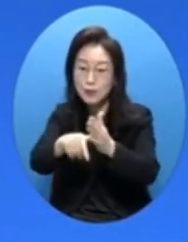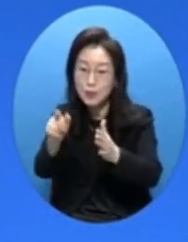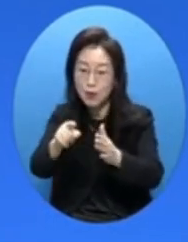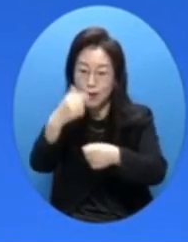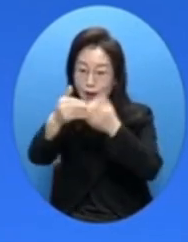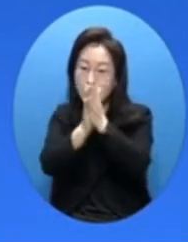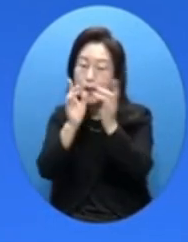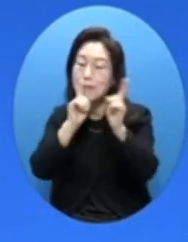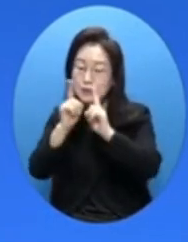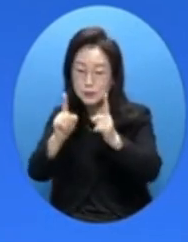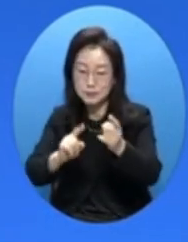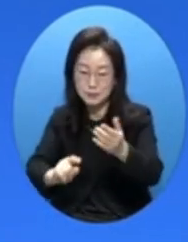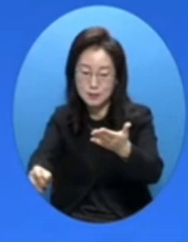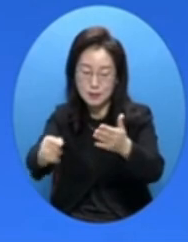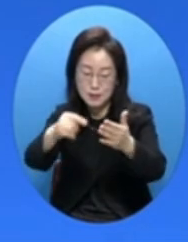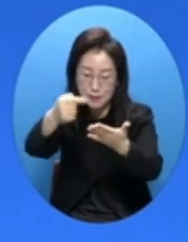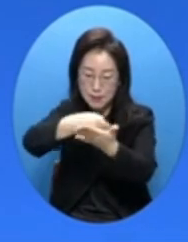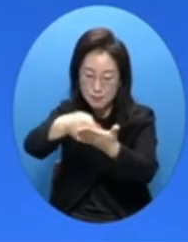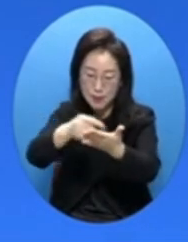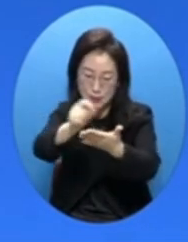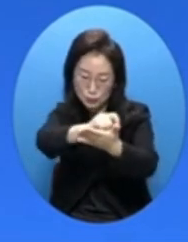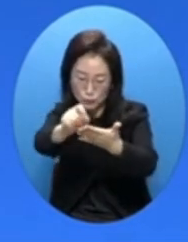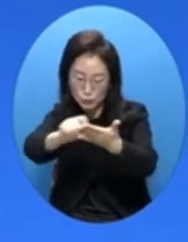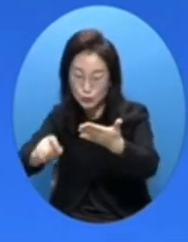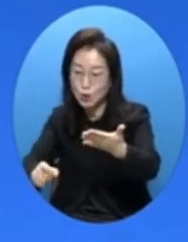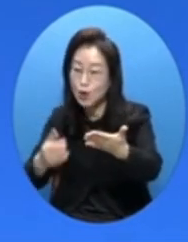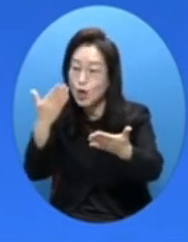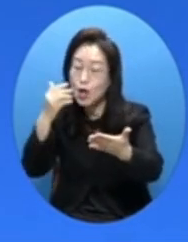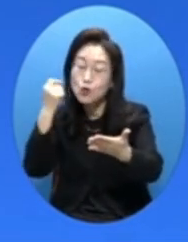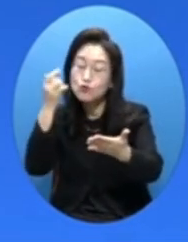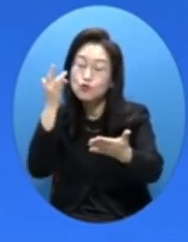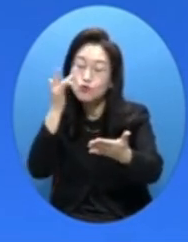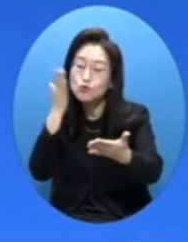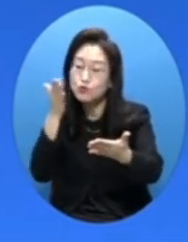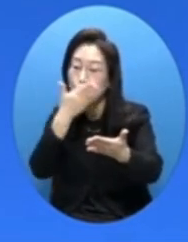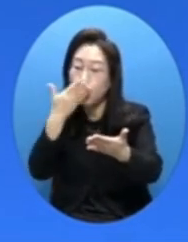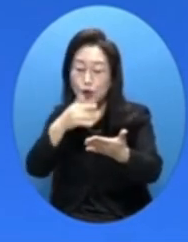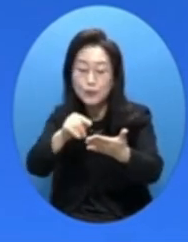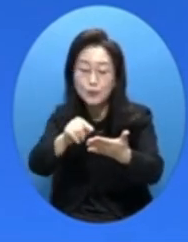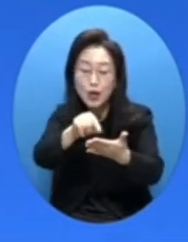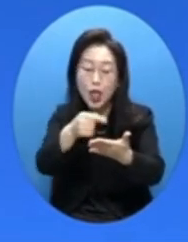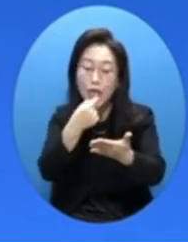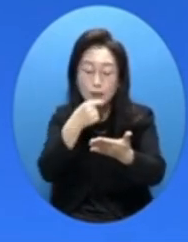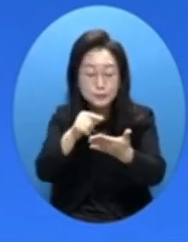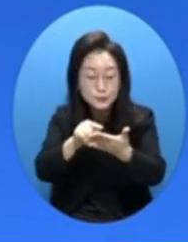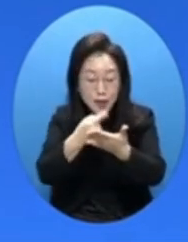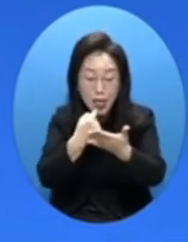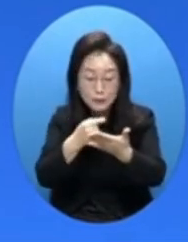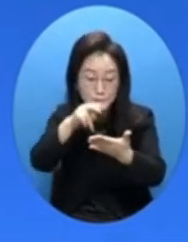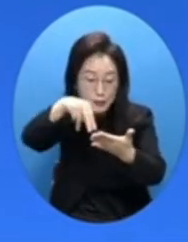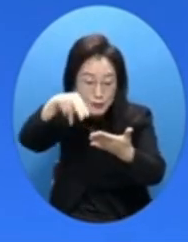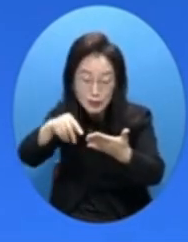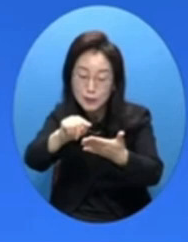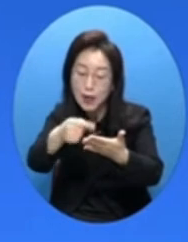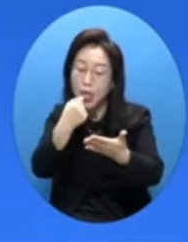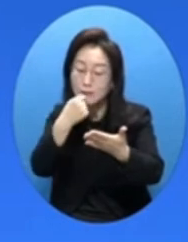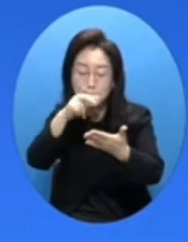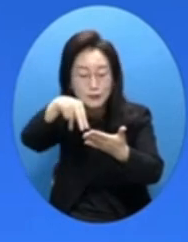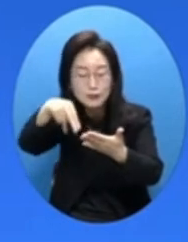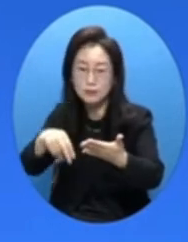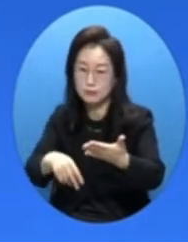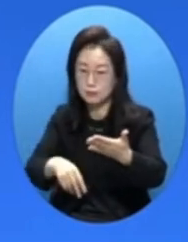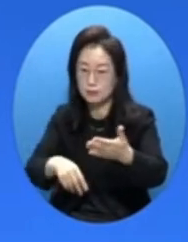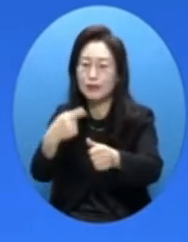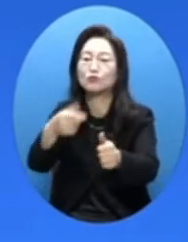써놓고 그 위에다가 꿀을 발라놨습니다. 그래서 그 꿀을 찍어 먹으면서 성경을 읽게 했습니다. 여러분 하나님 말씀이 꿀과